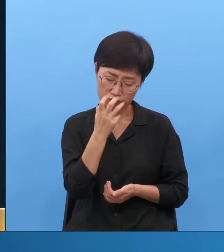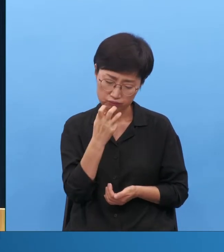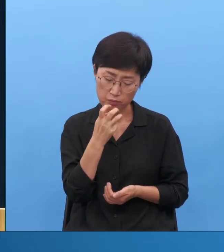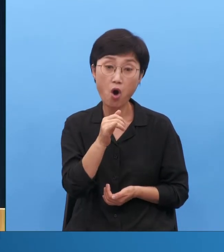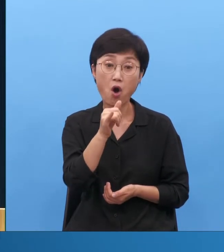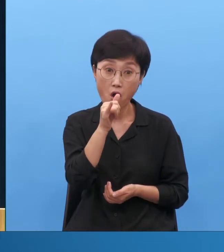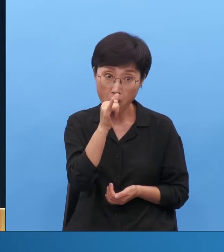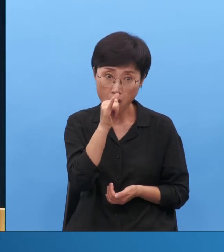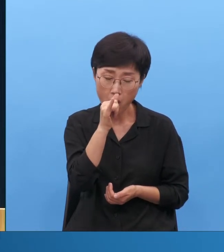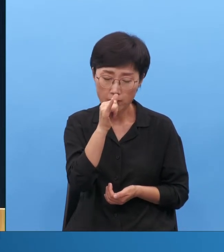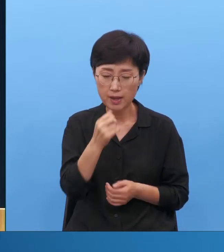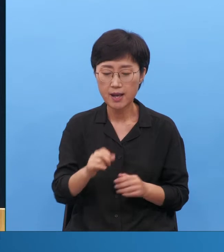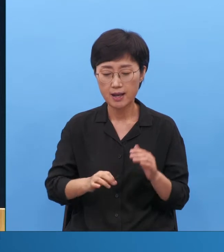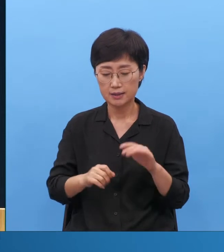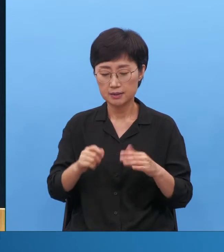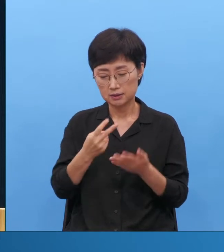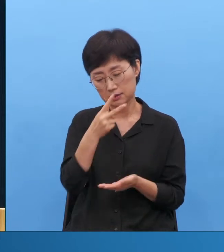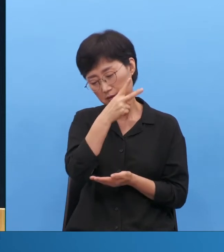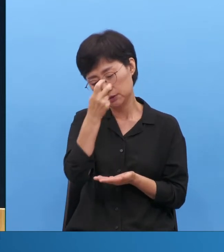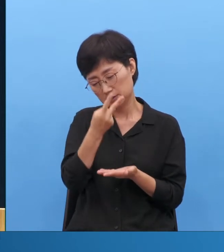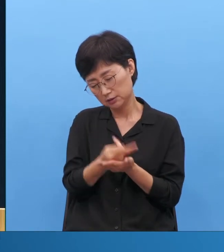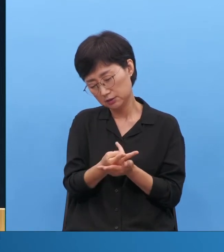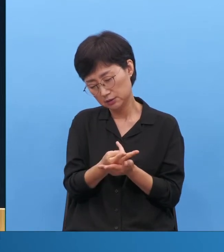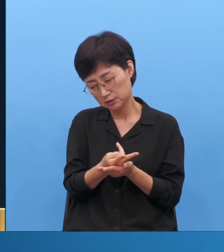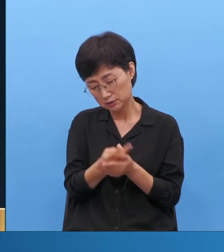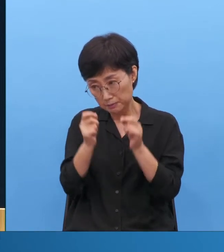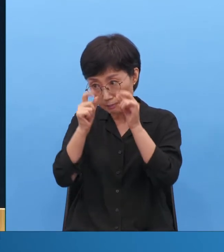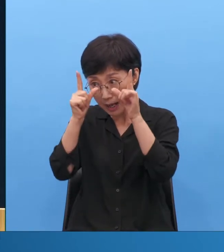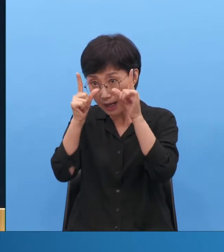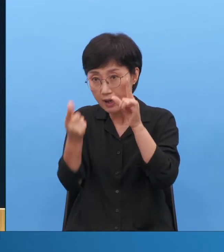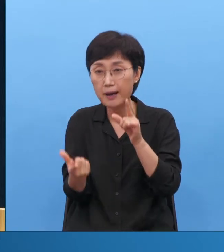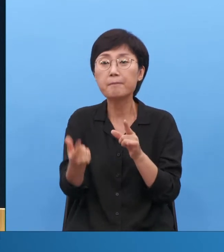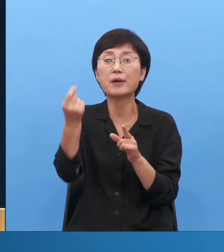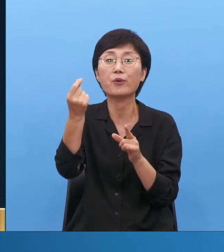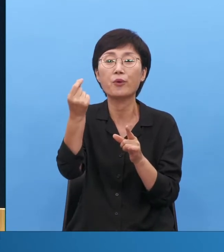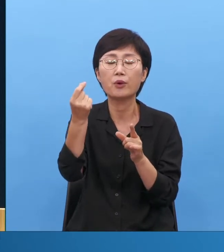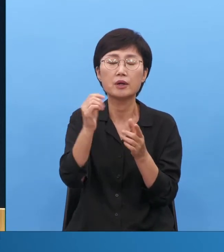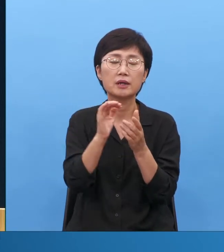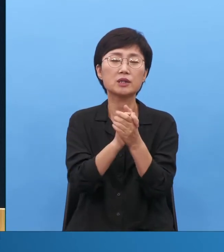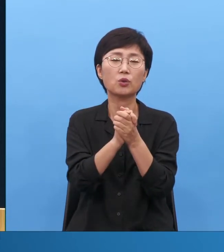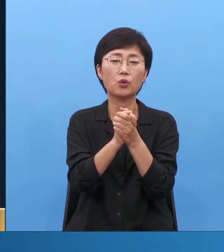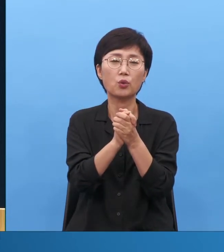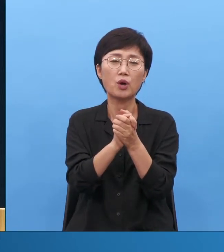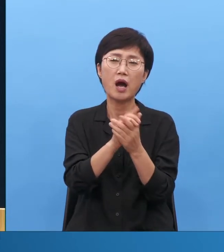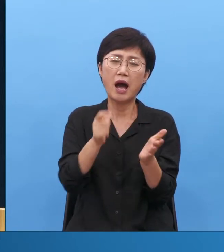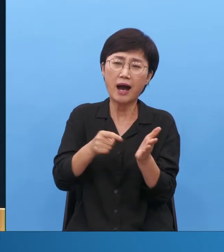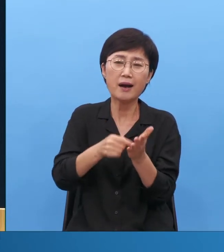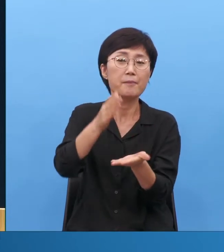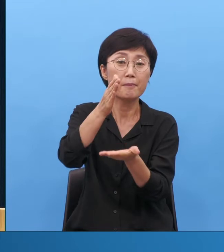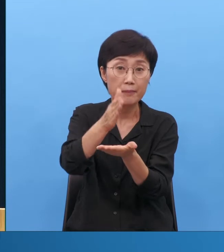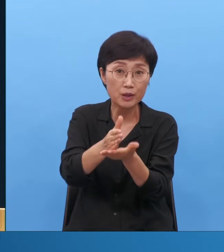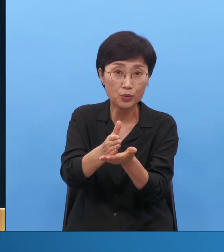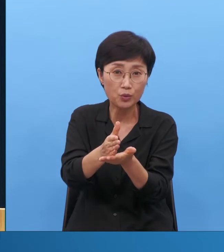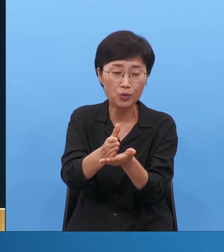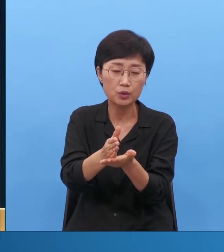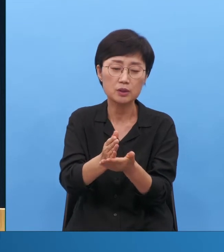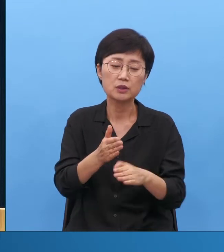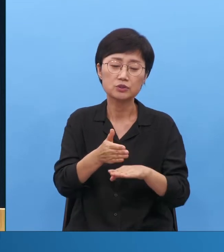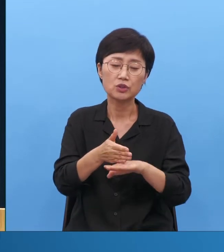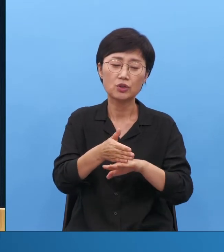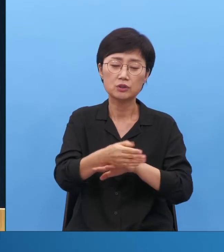눈 뜨면 천천히 기도하세요. 그냥 하지 말고 호흡하면서 천천히 기도하세요. If that's the case, when you wake up in the morning,